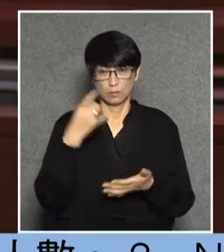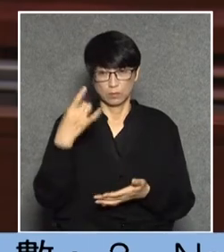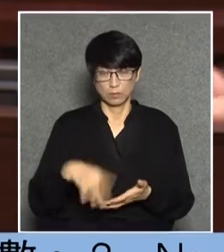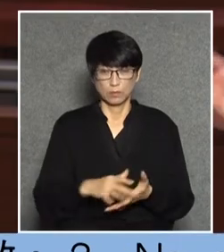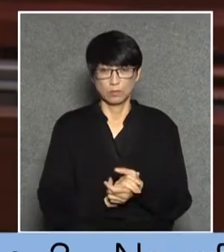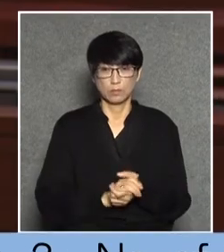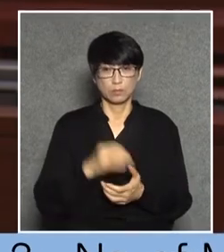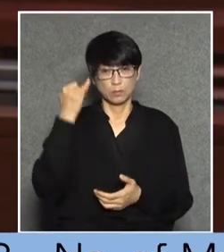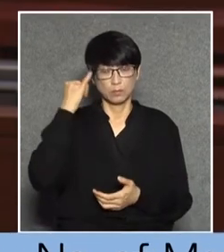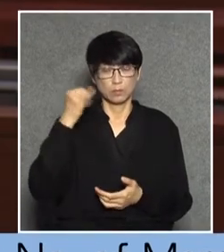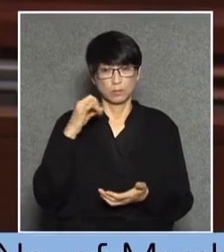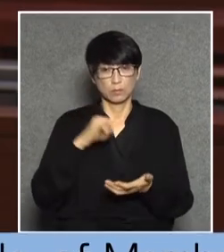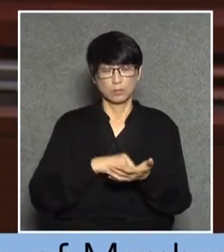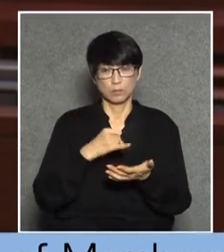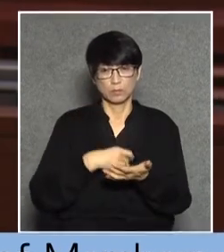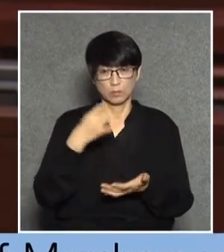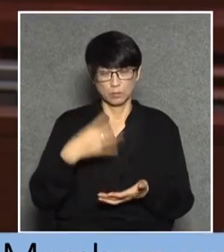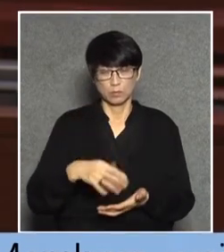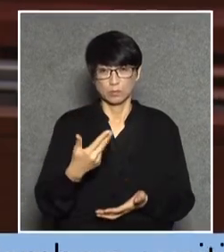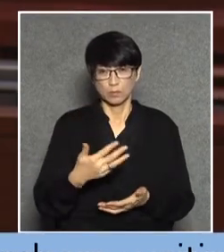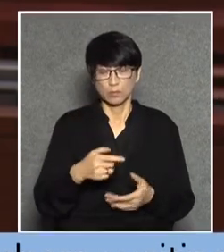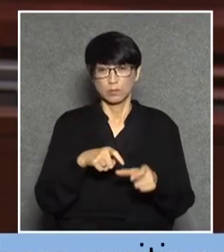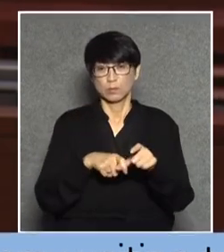多税，我哋多咗幾多嘅生意啊。